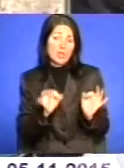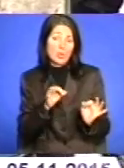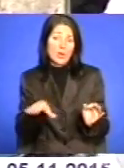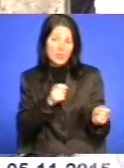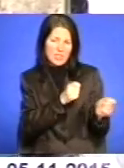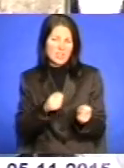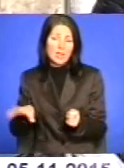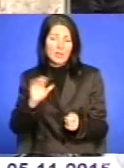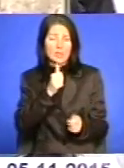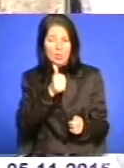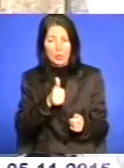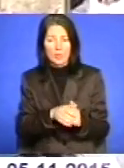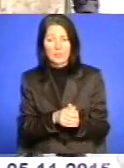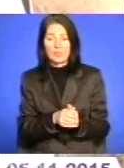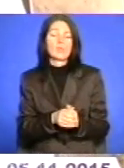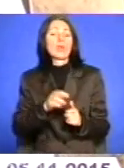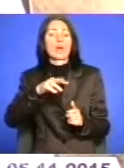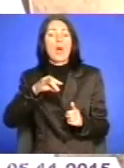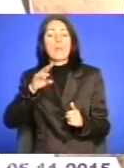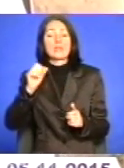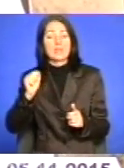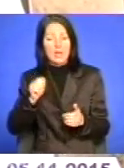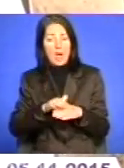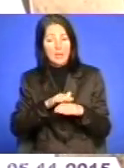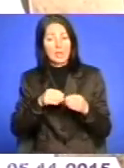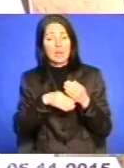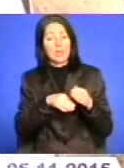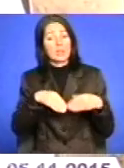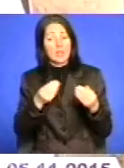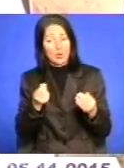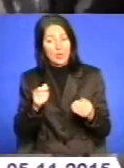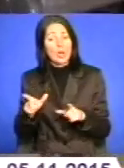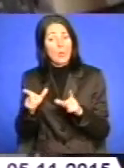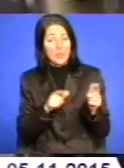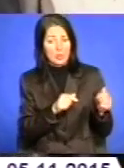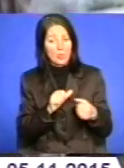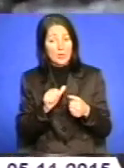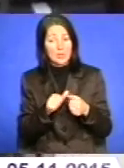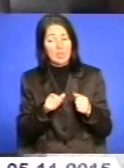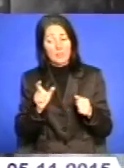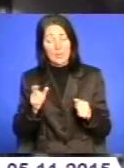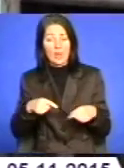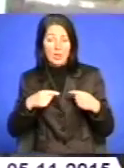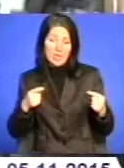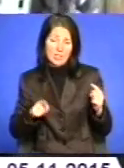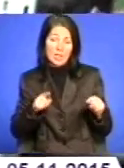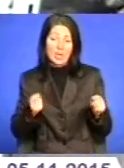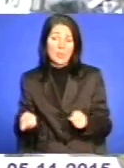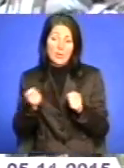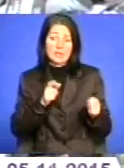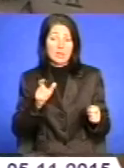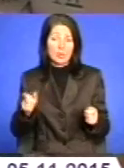Меценати Тернопільщини дали гроші на бензин для поїздки, деякі речі для бійців принесли люди, а дещо волонтерам треба було діставати